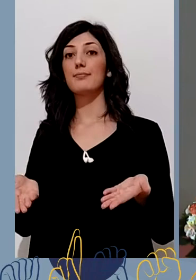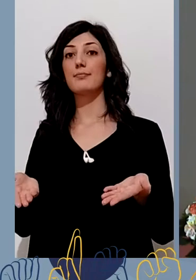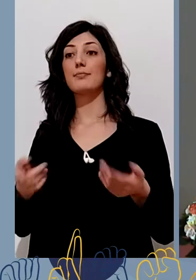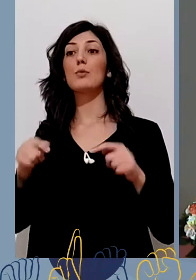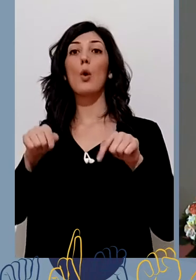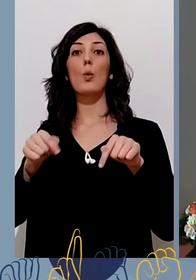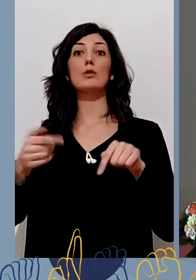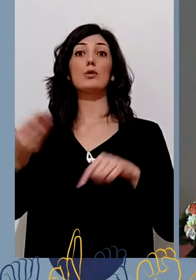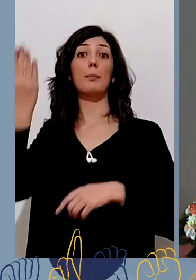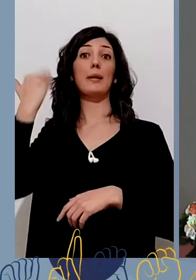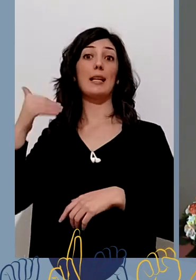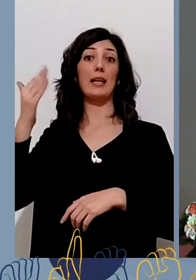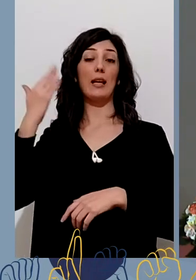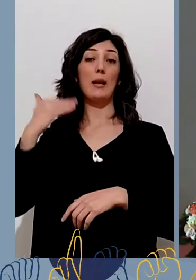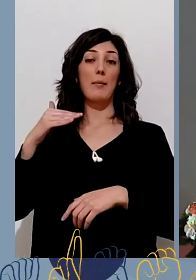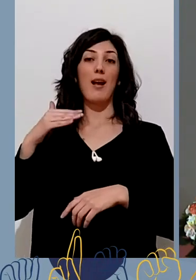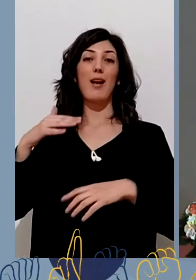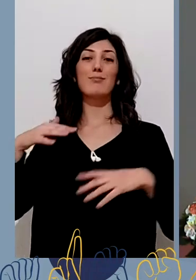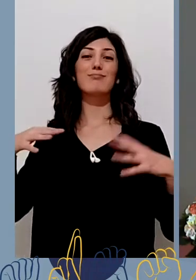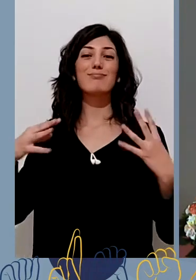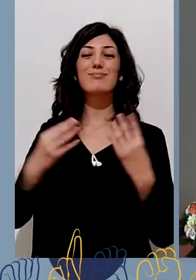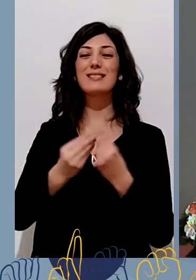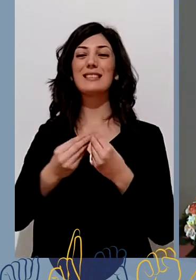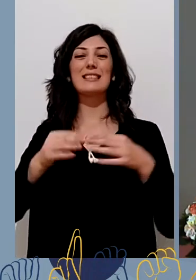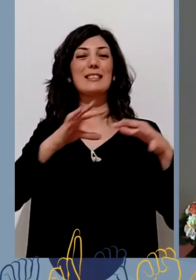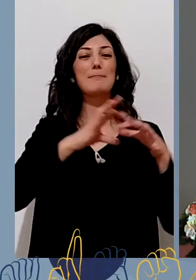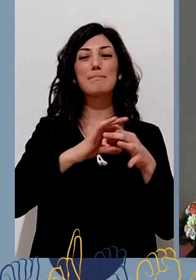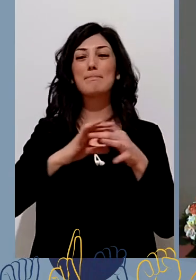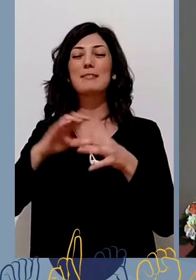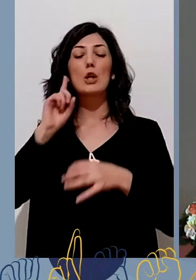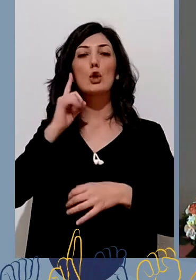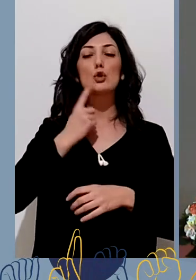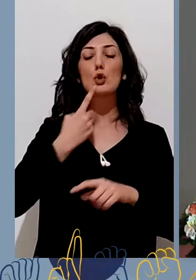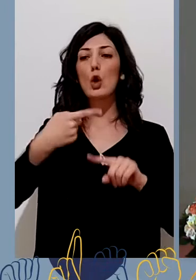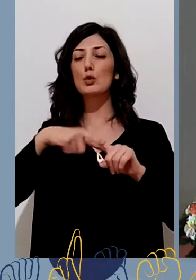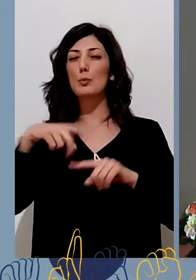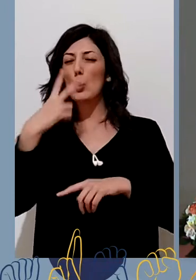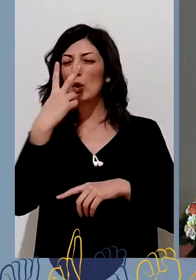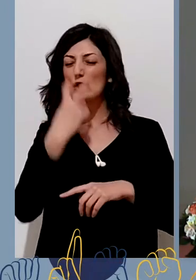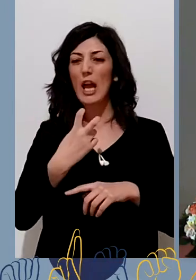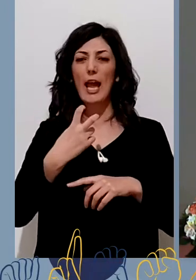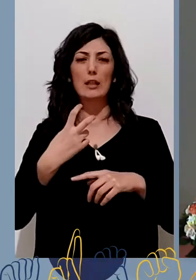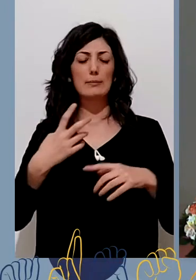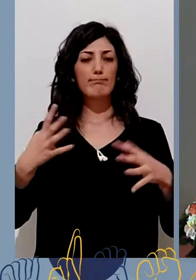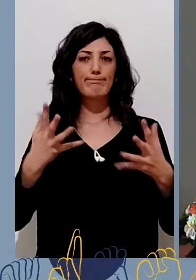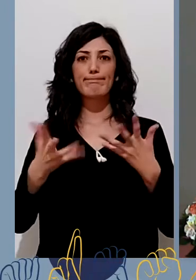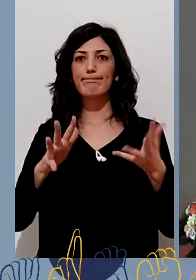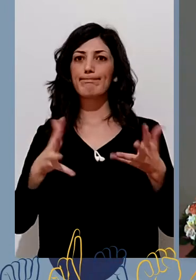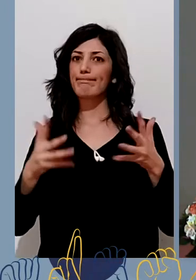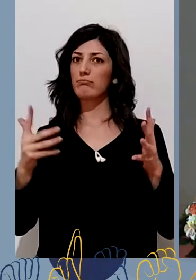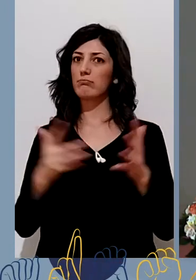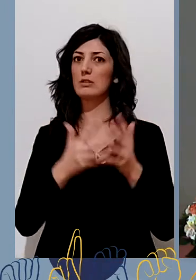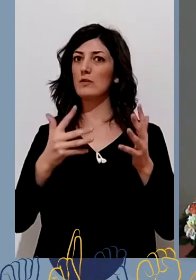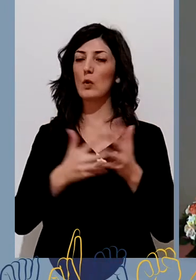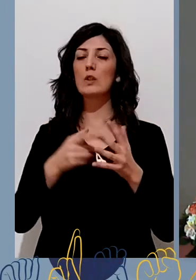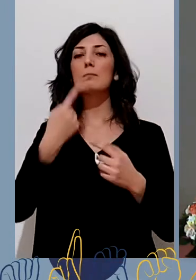una somma di sordo più cieco, cosa che non aveva la possibilità